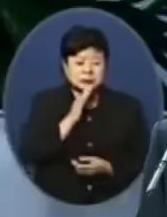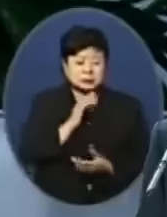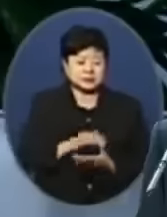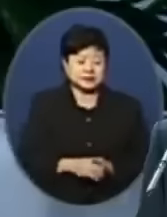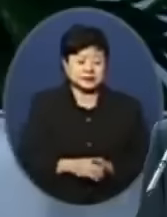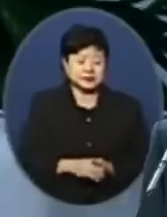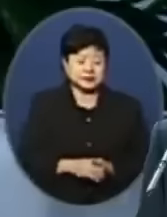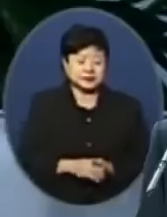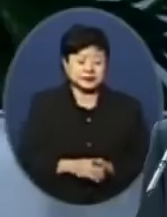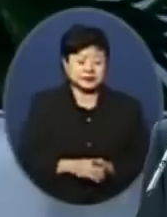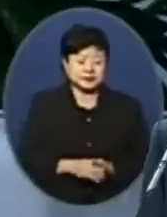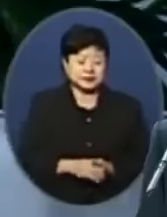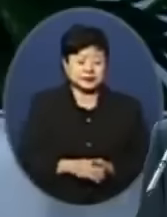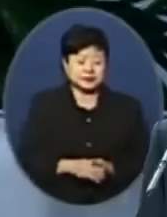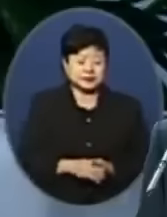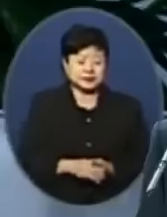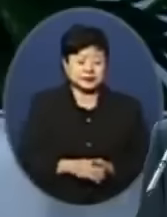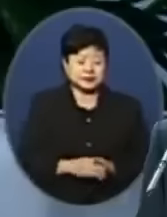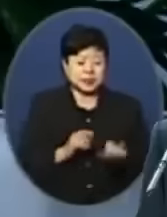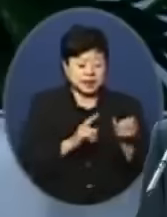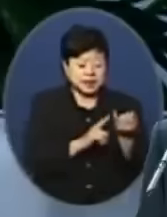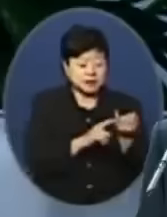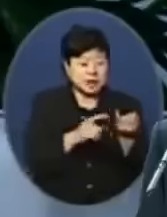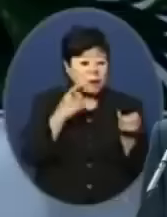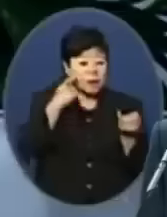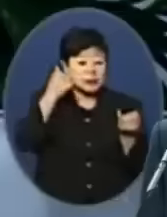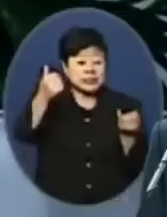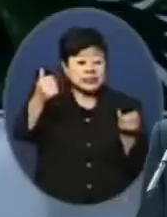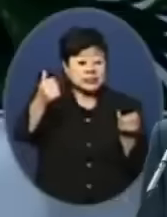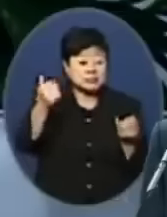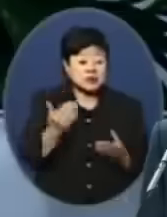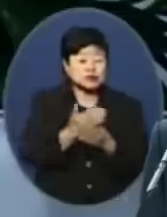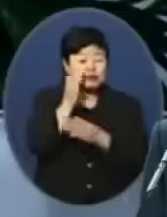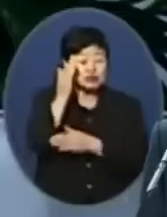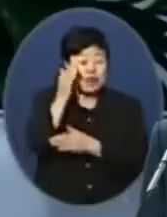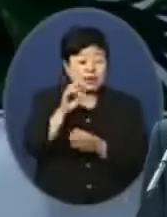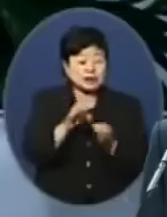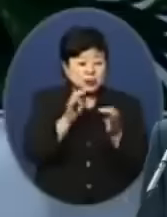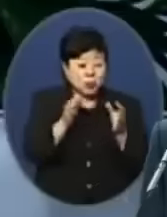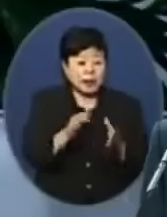일어났었습니다. 그 염혜경 목사가 부흥회를 할 동안에